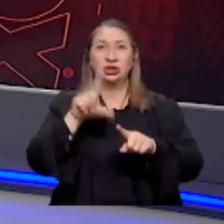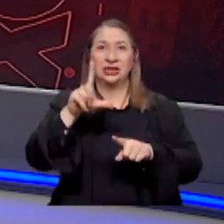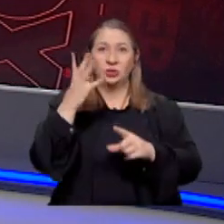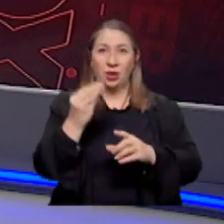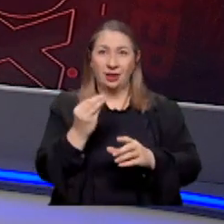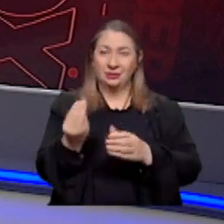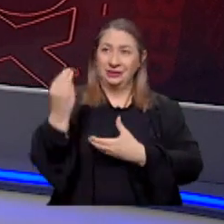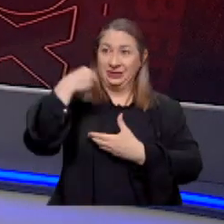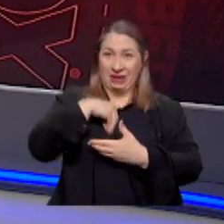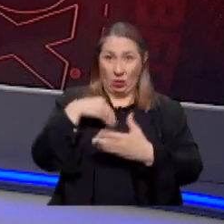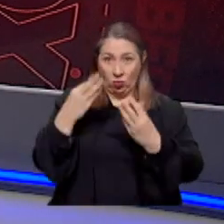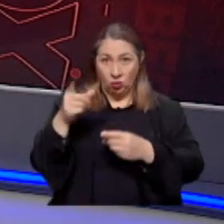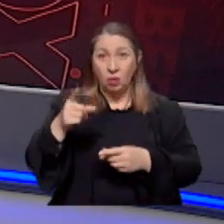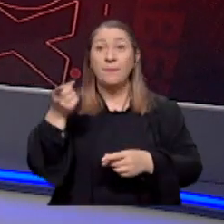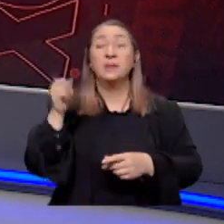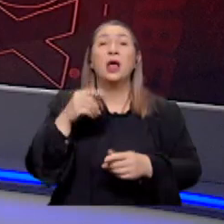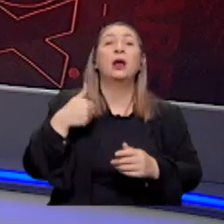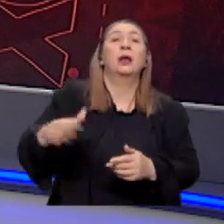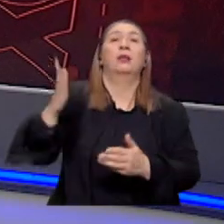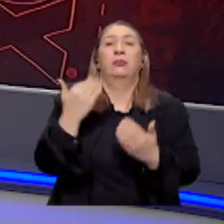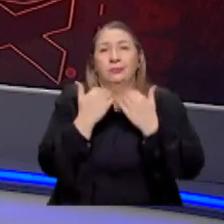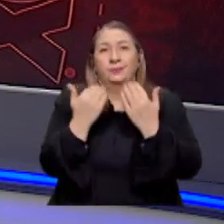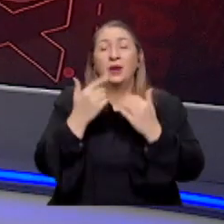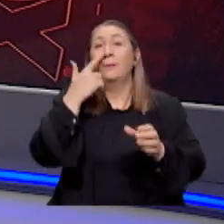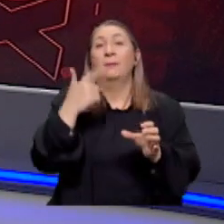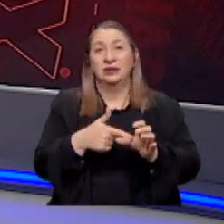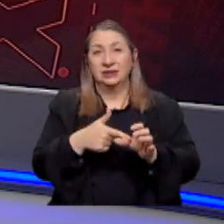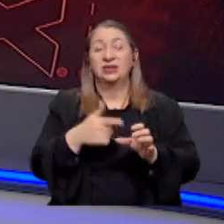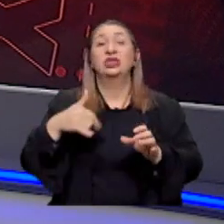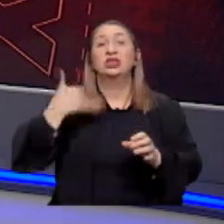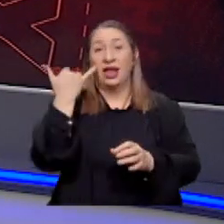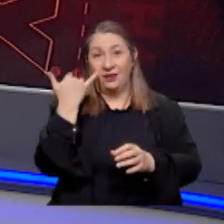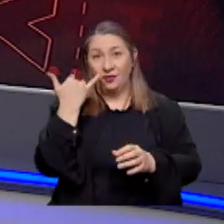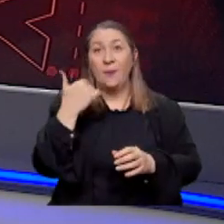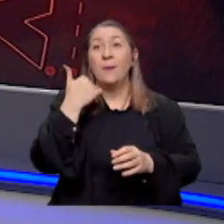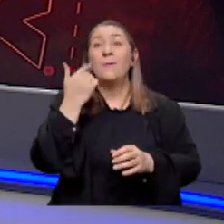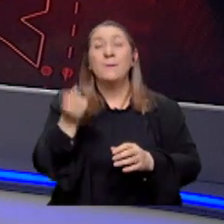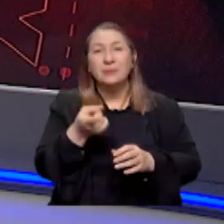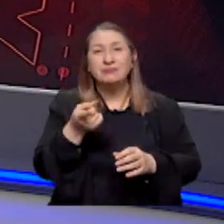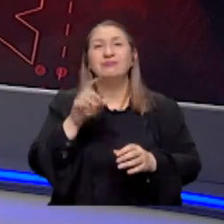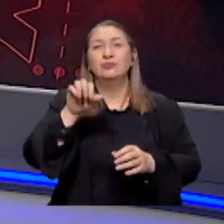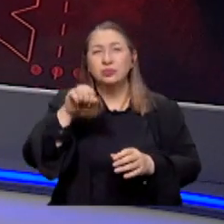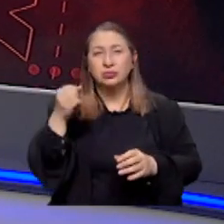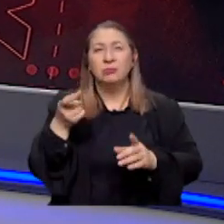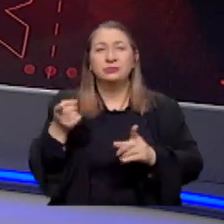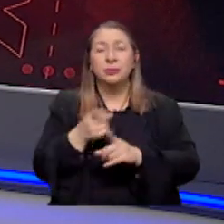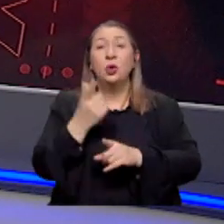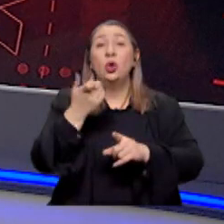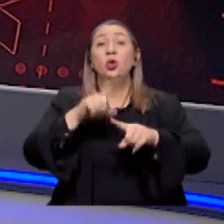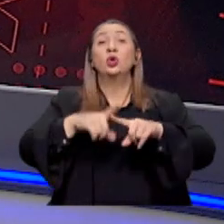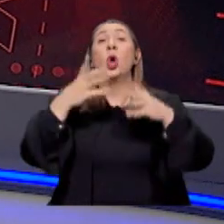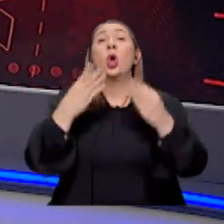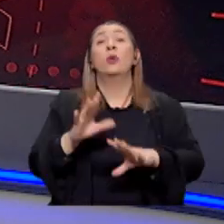için hayatımıza girmişti, bir daha da çıkmadı. Akaryakıt, cep telefonu, beyaz eşya gibi artık lüks